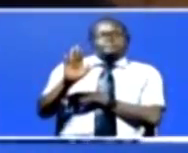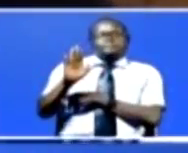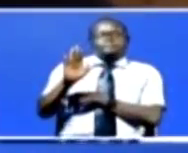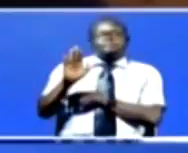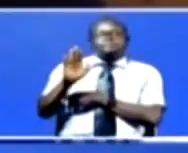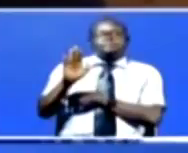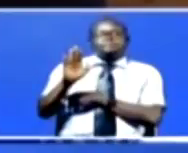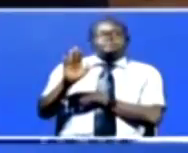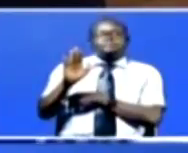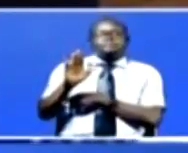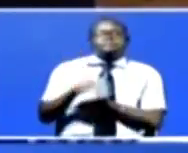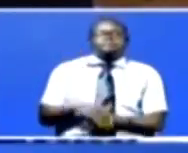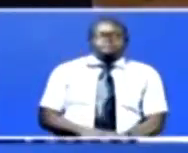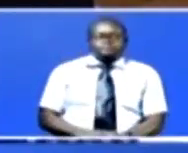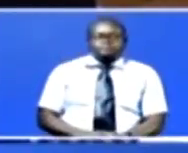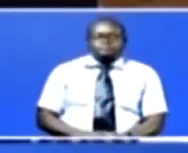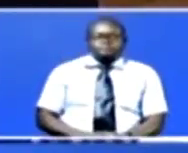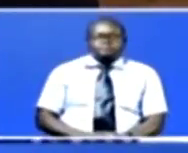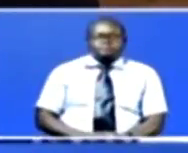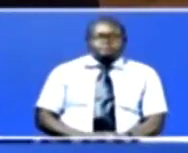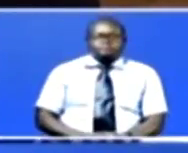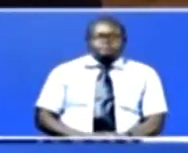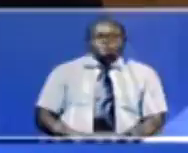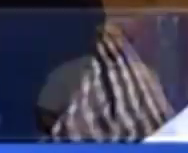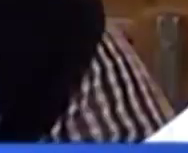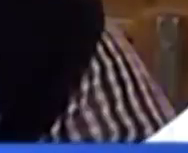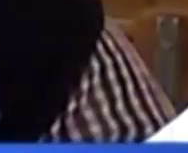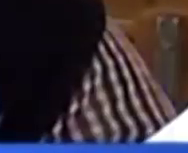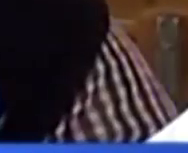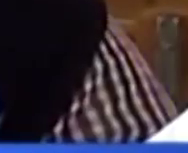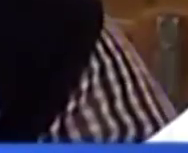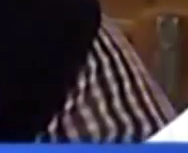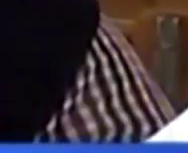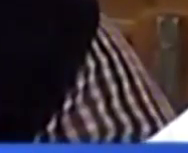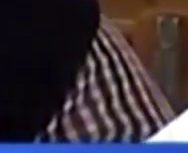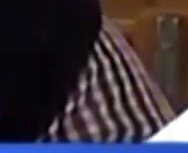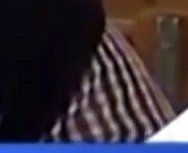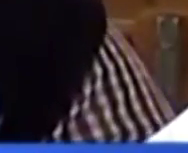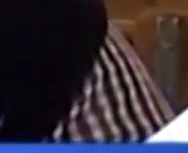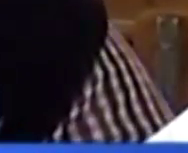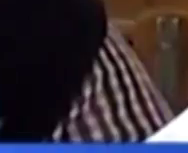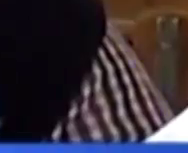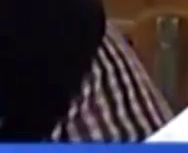kwa kina. Elvis Kosgei, KT News, katika